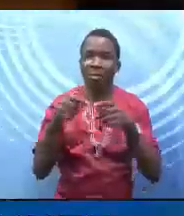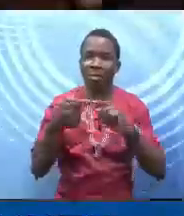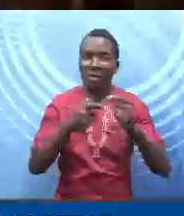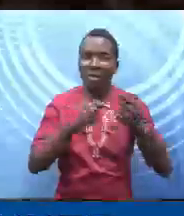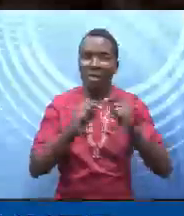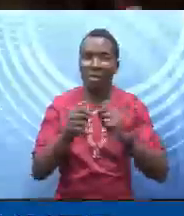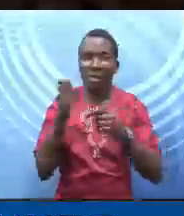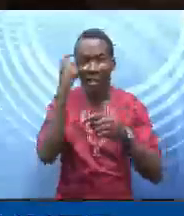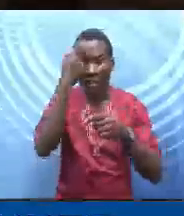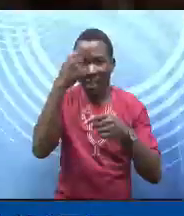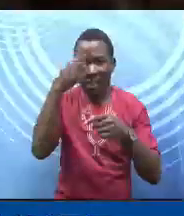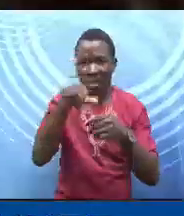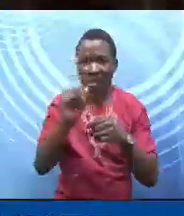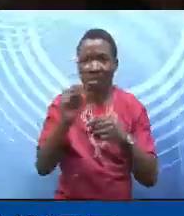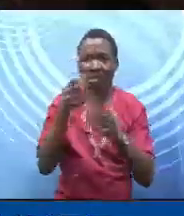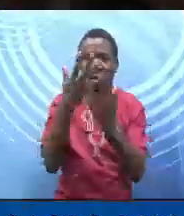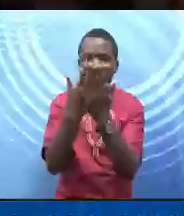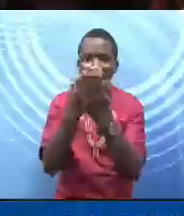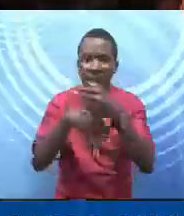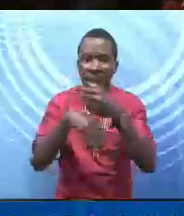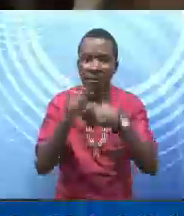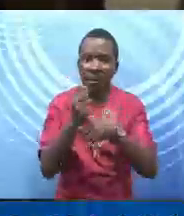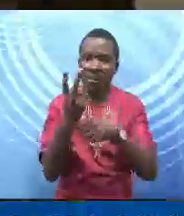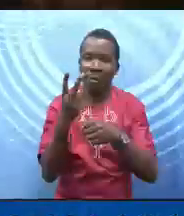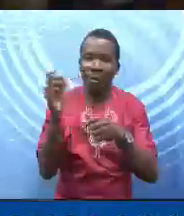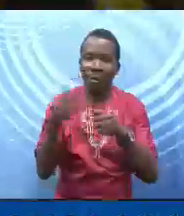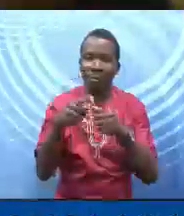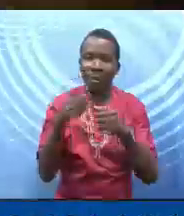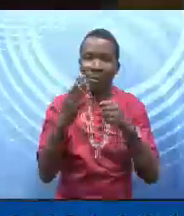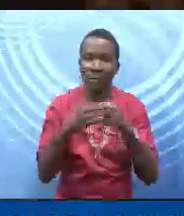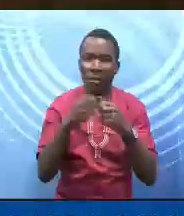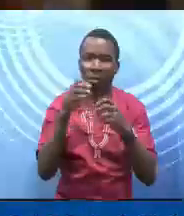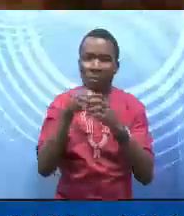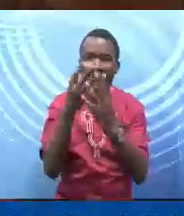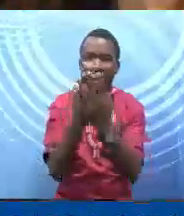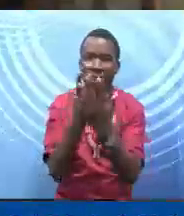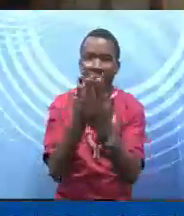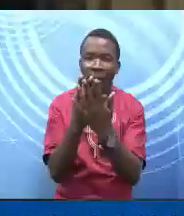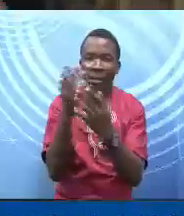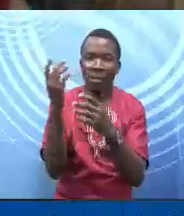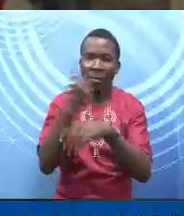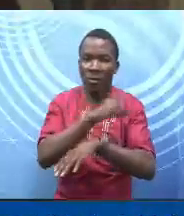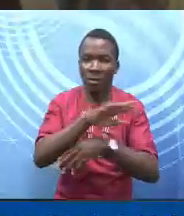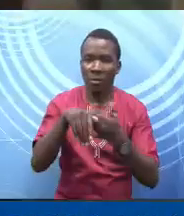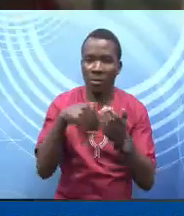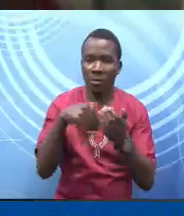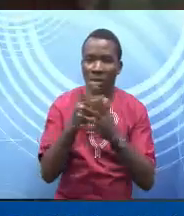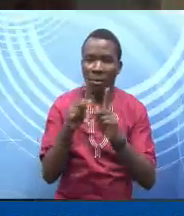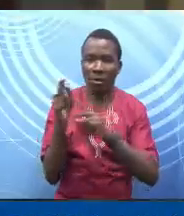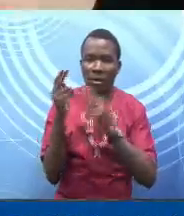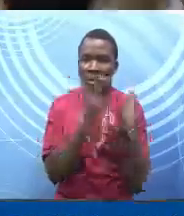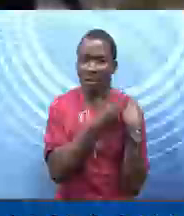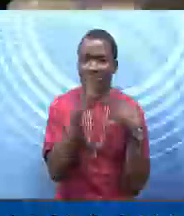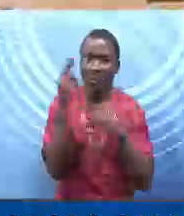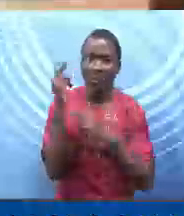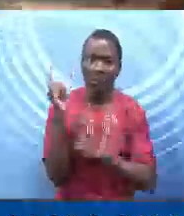Alex Navalny akatiwe igifungo cy'imyaka 2 n'amezi 8 muri gereza. Umunsi wose abashinzwe umutekano